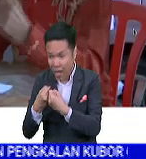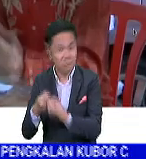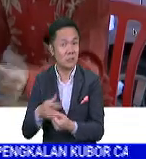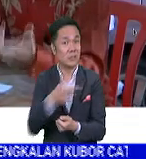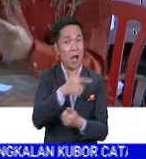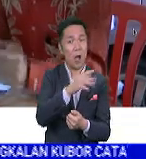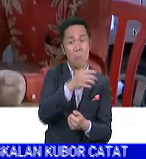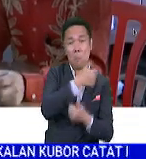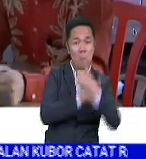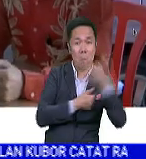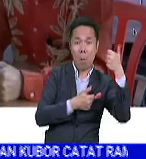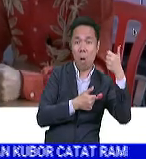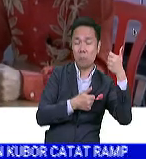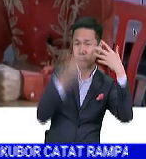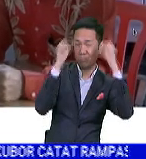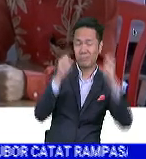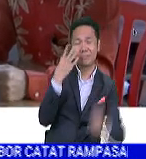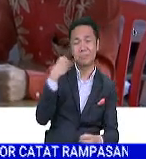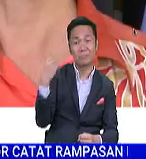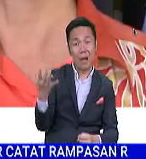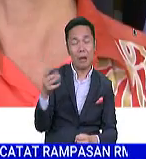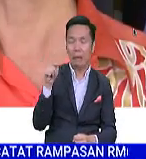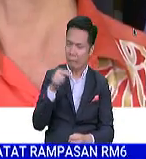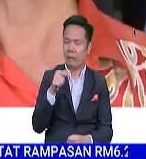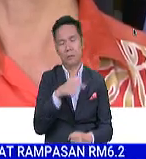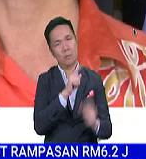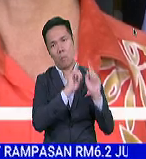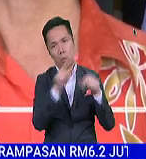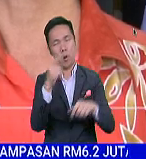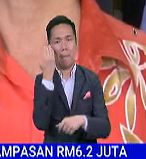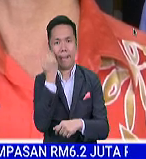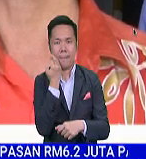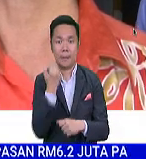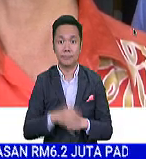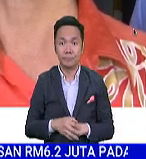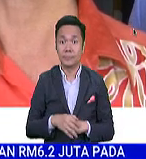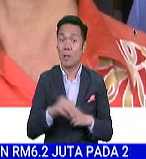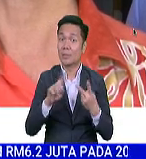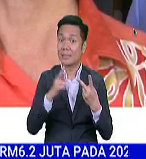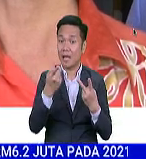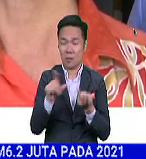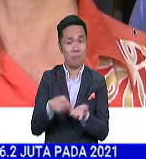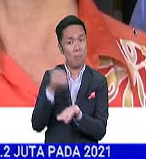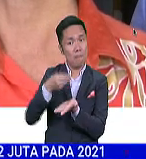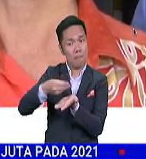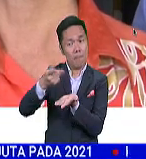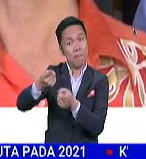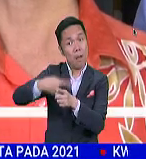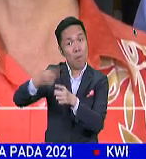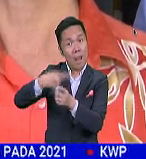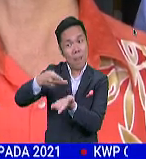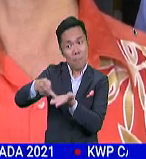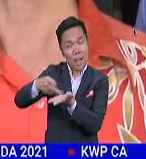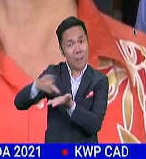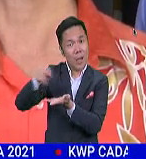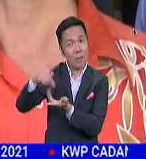menyebabkan mereka didakwa di Mahkamah tapi apabila majikan tidak mencari room-to ini akan majikan